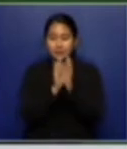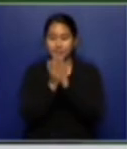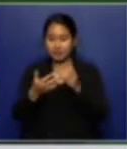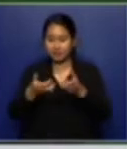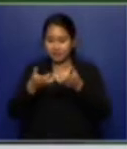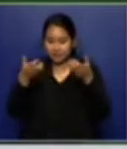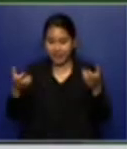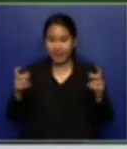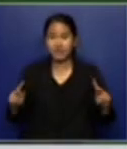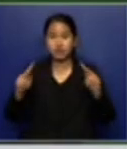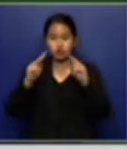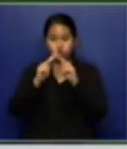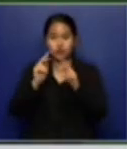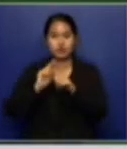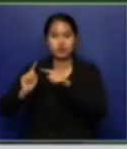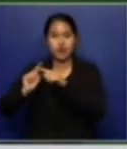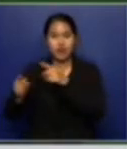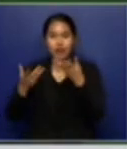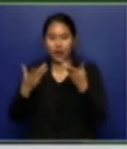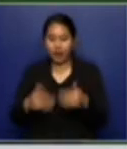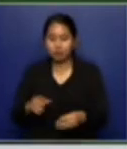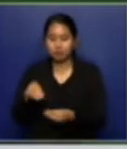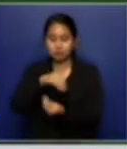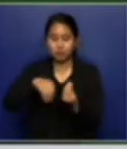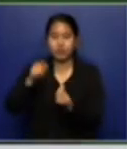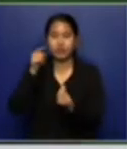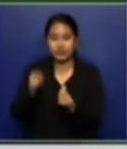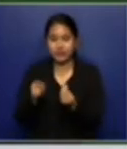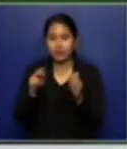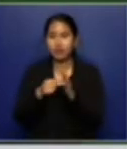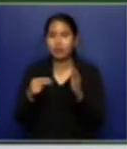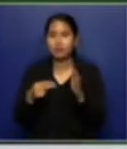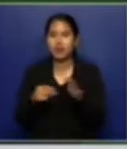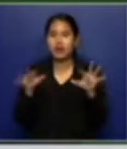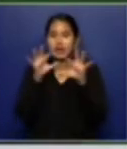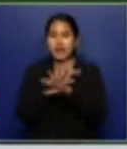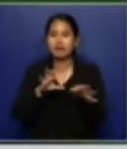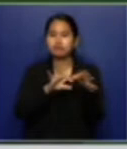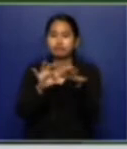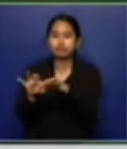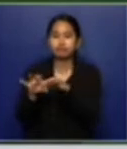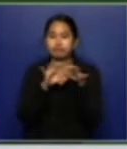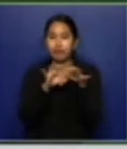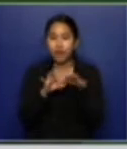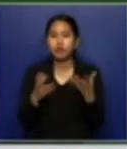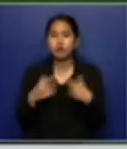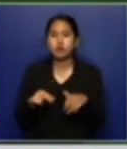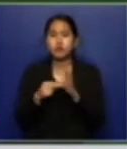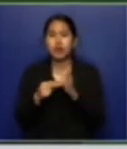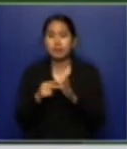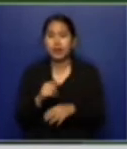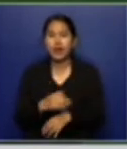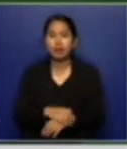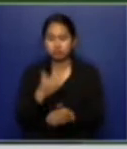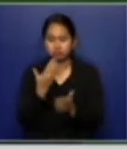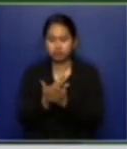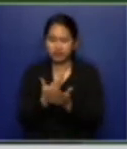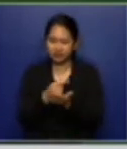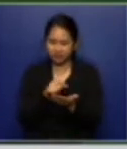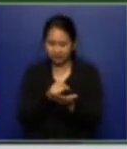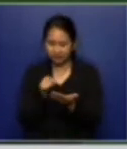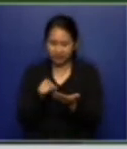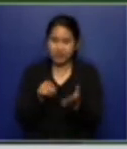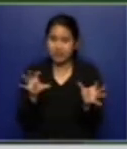ไปตามกระทรวงแบบนั้นพอเอาไปใช้จริงก็กลายเป็นงบฟังก์ชันค่ะงบบูรณาการก็ไม่เหลือความเป็นบูรณา